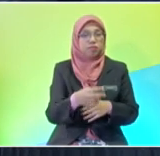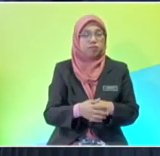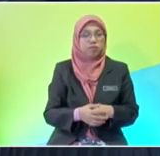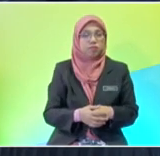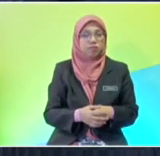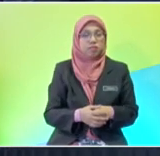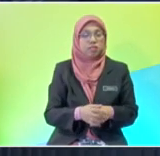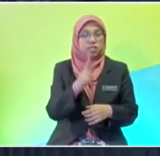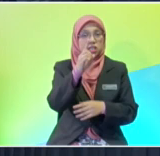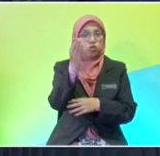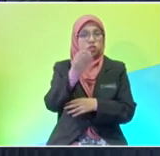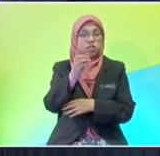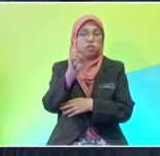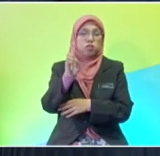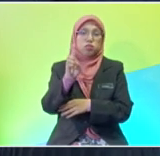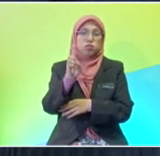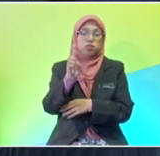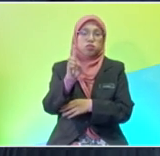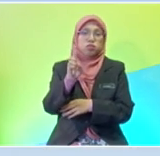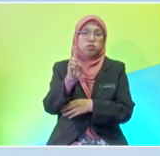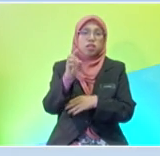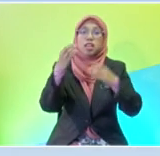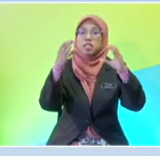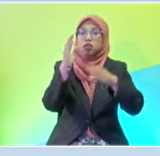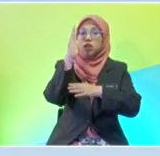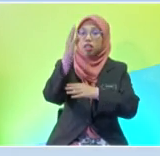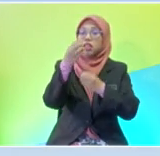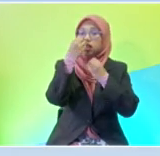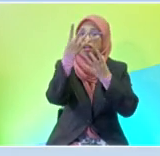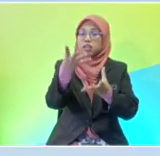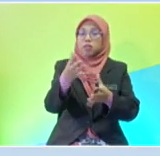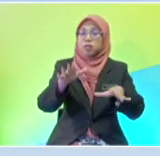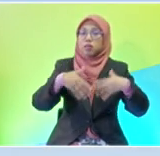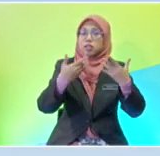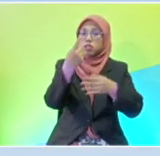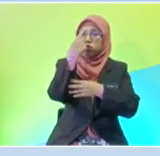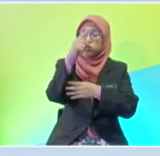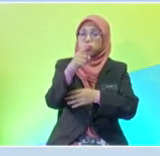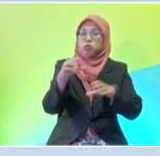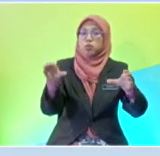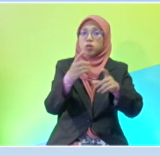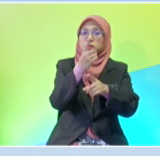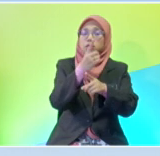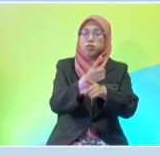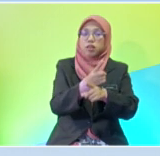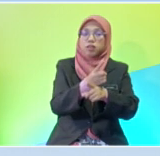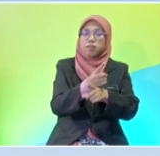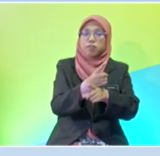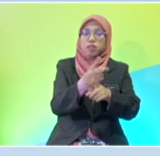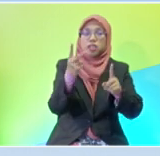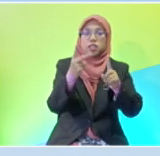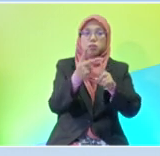satu persatu Cikgu Terangkan bagaimana untuk kita membuat pembetulan kepada